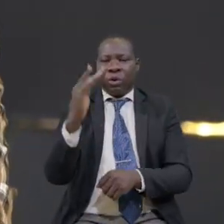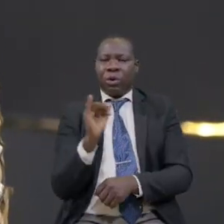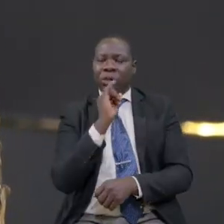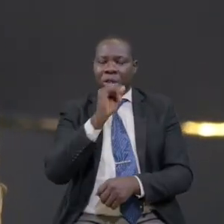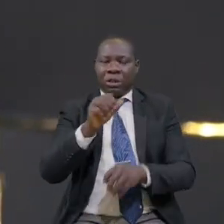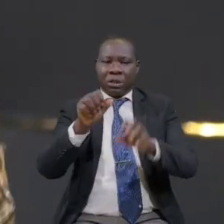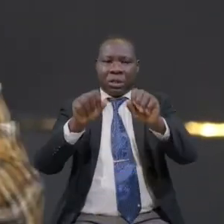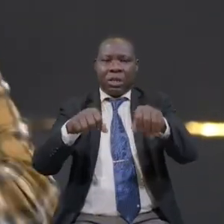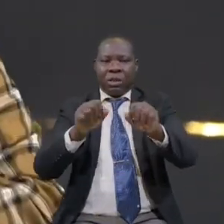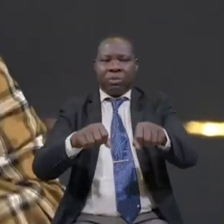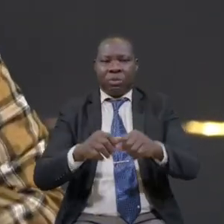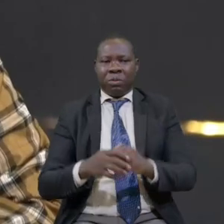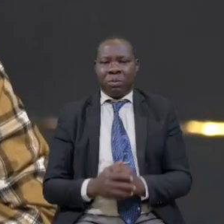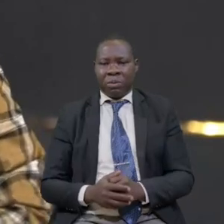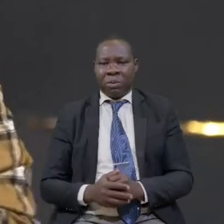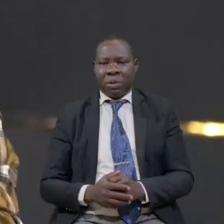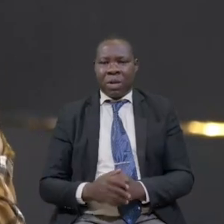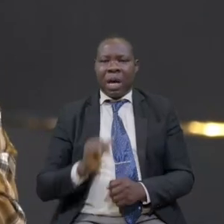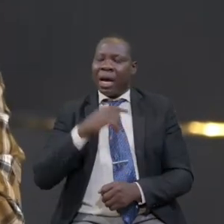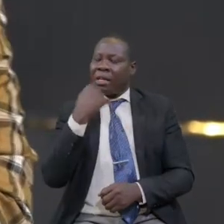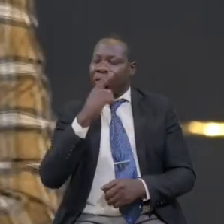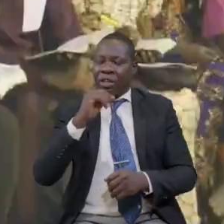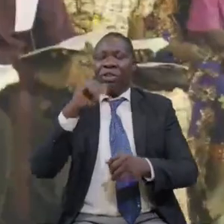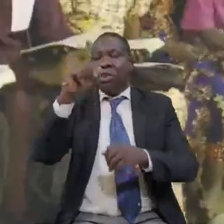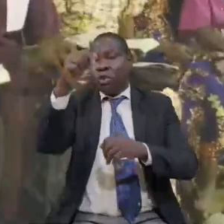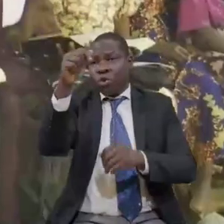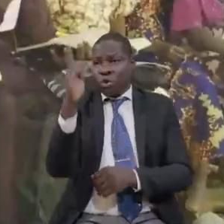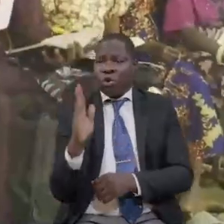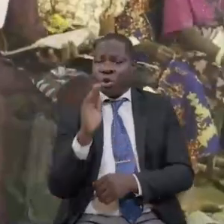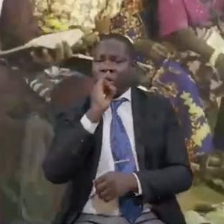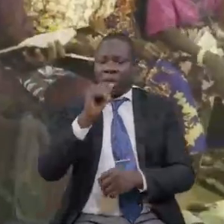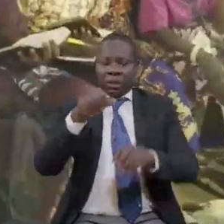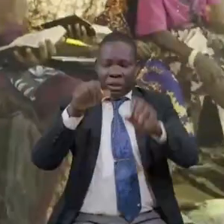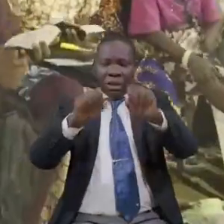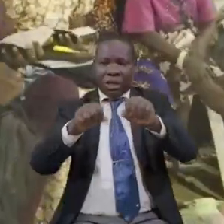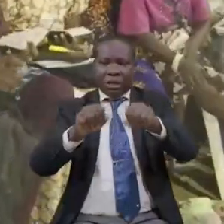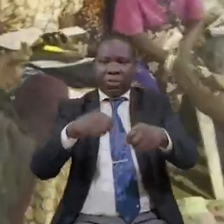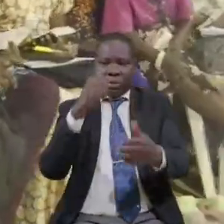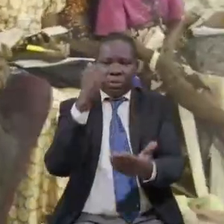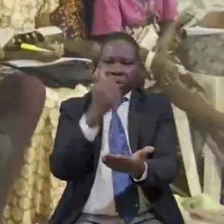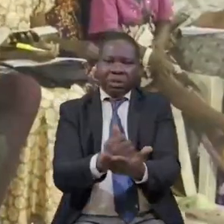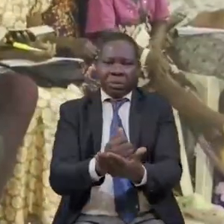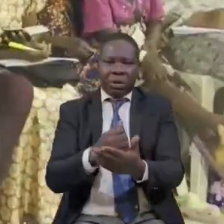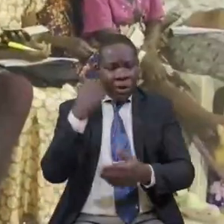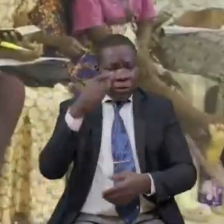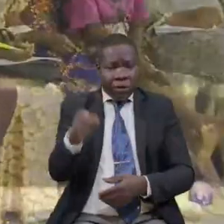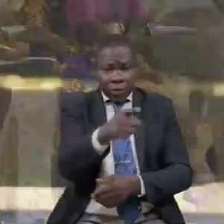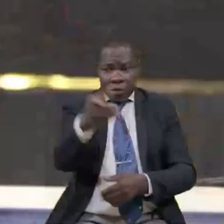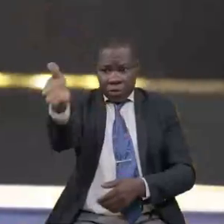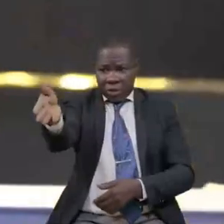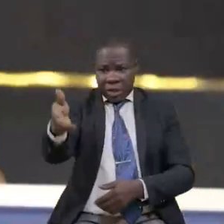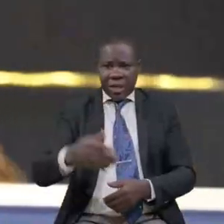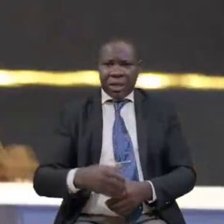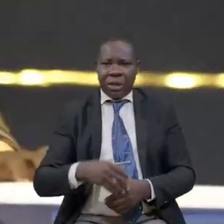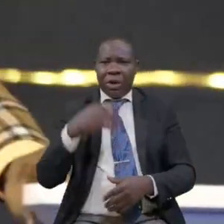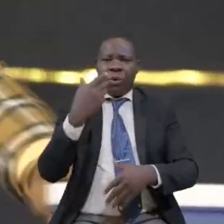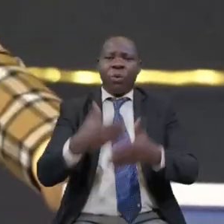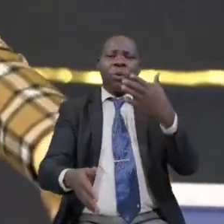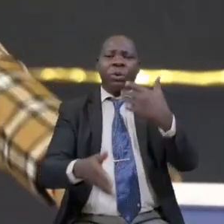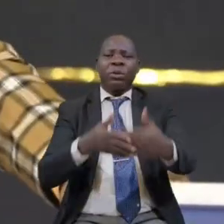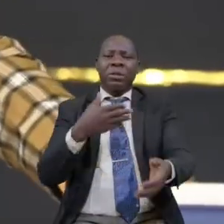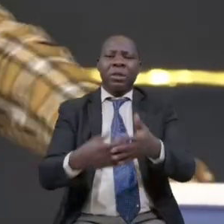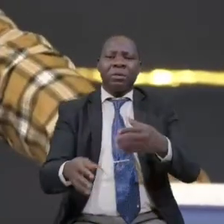Et Dieu peut. Je dis Dieu peut. Dieu est capable. Pour vous là-bas, quels que